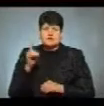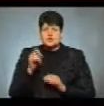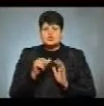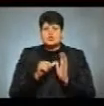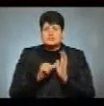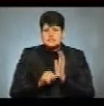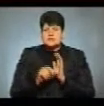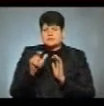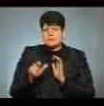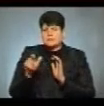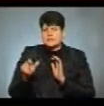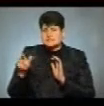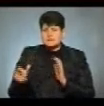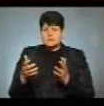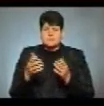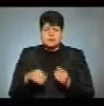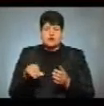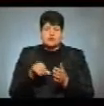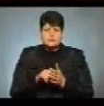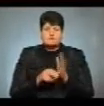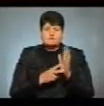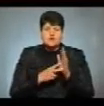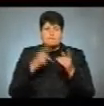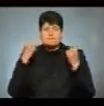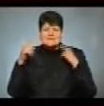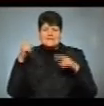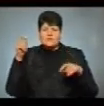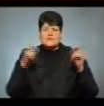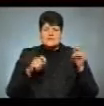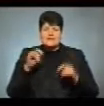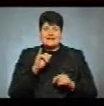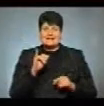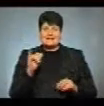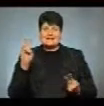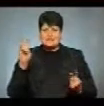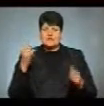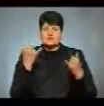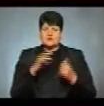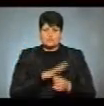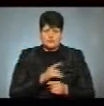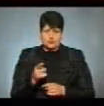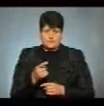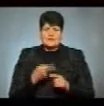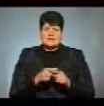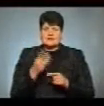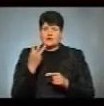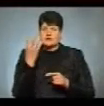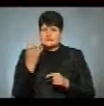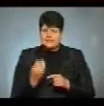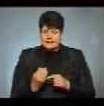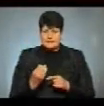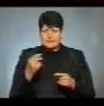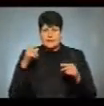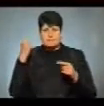160 митців беруть участь у 7-му мистецькому фестивалі «Ї», який сьогодні розпочався у Тернополі. Це триденний мистецький захід, на